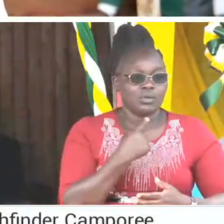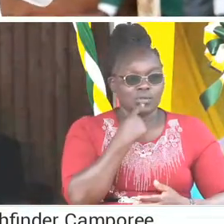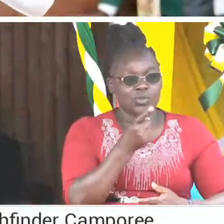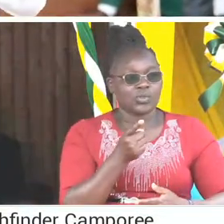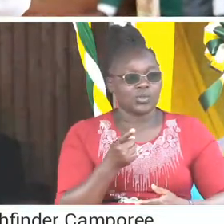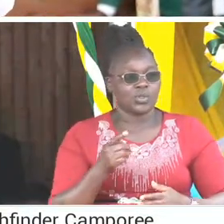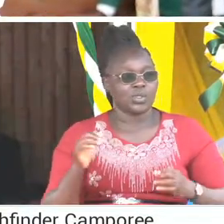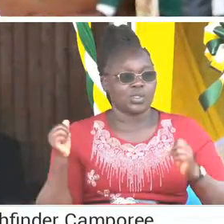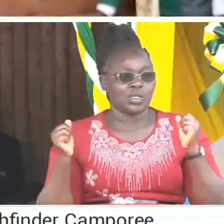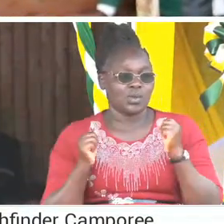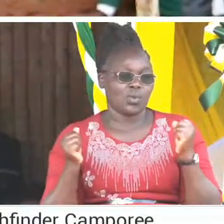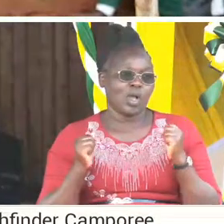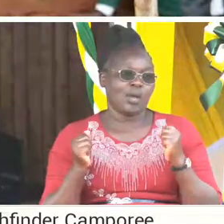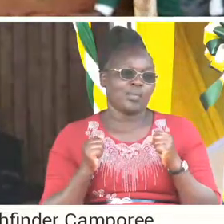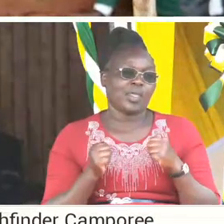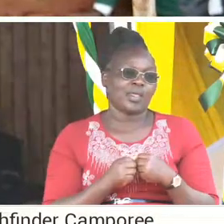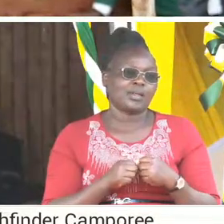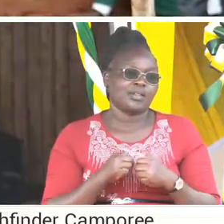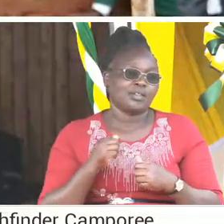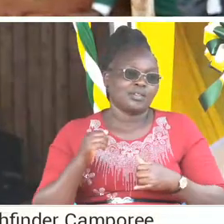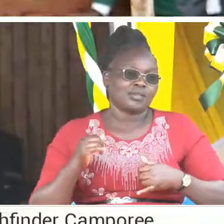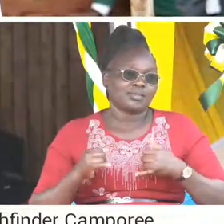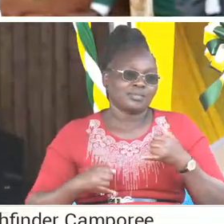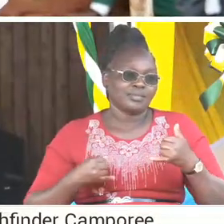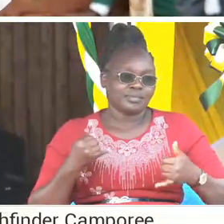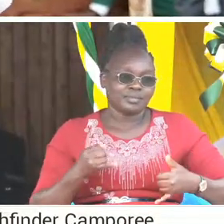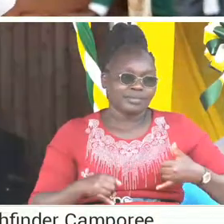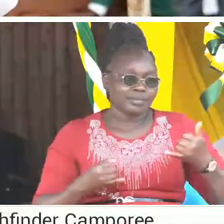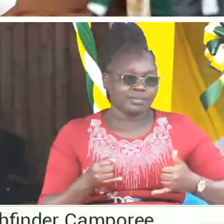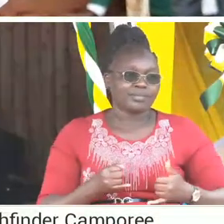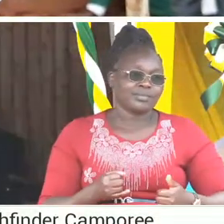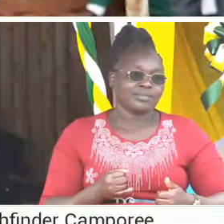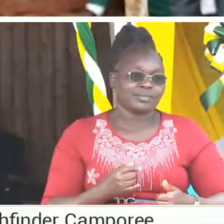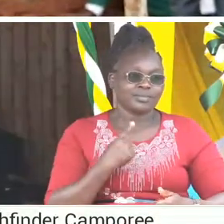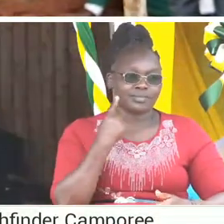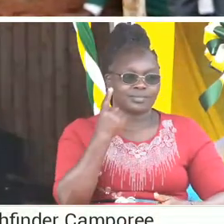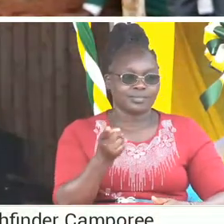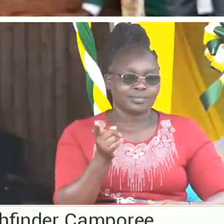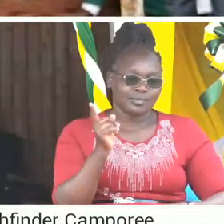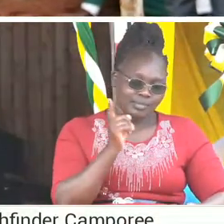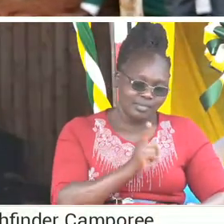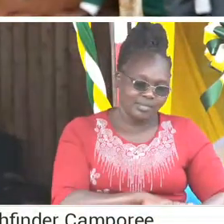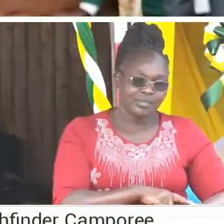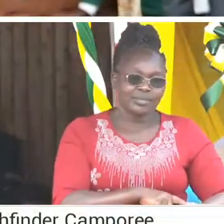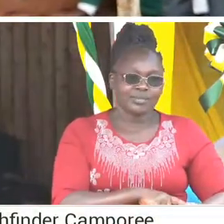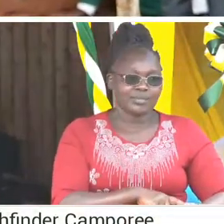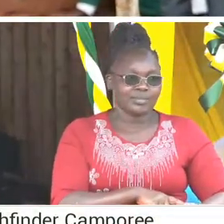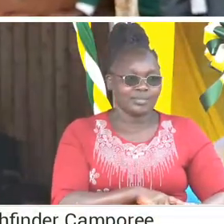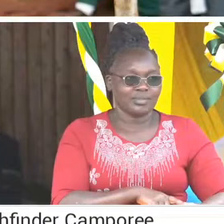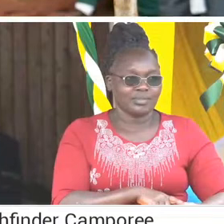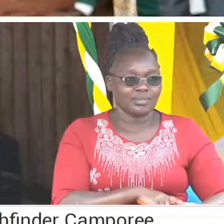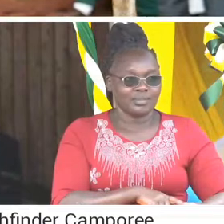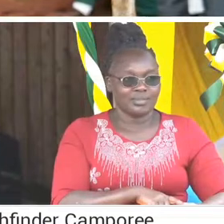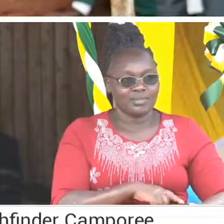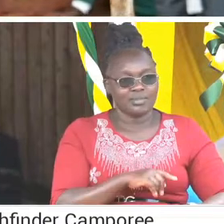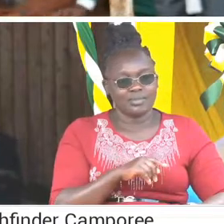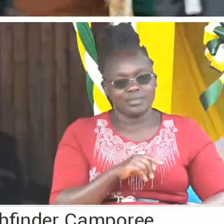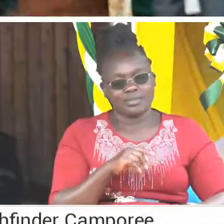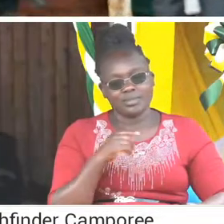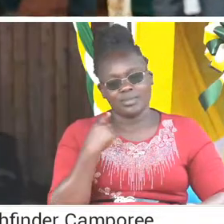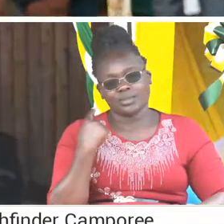wakati baba anacheza na kompyuta zake, mtoto anafunga kamba kwa meza, anaanza kuzungusha. Mama Linda.